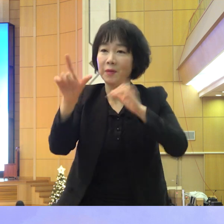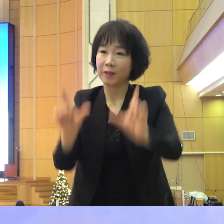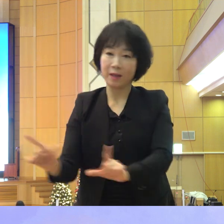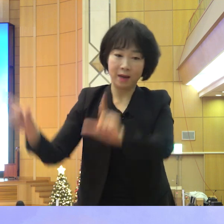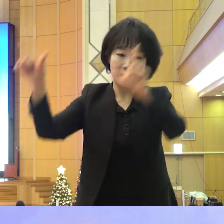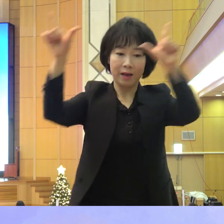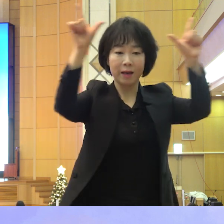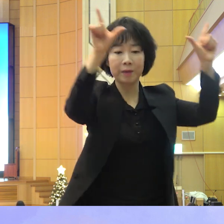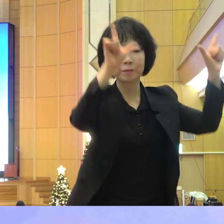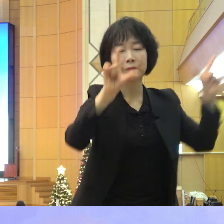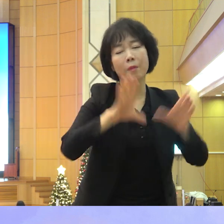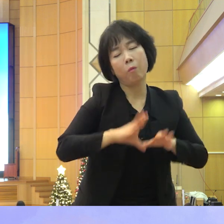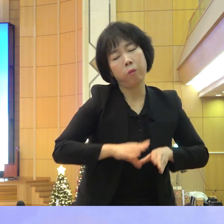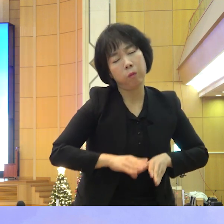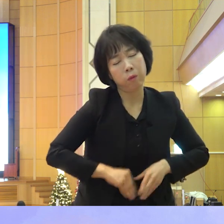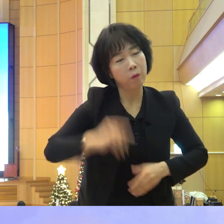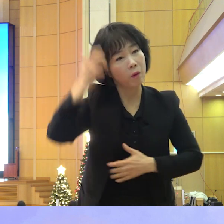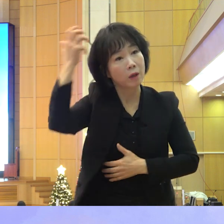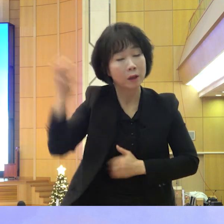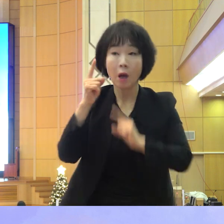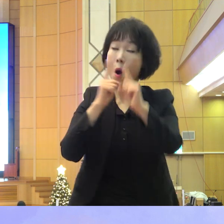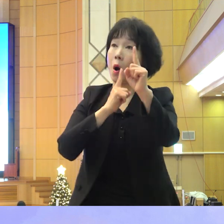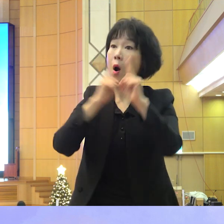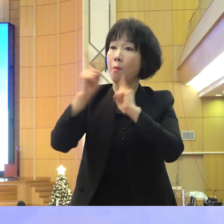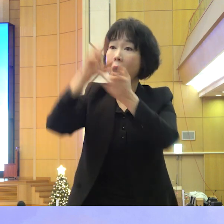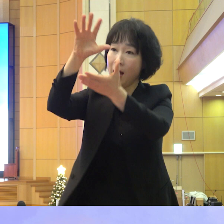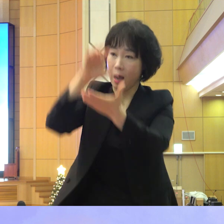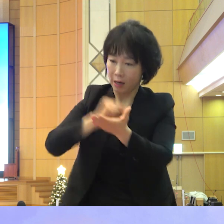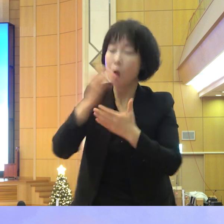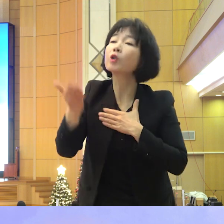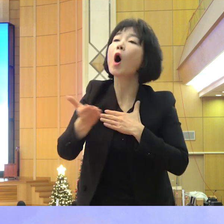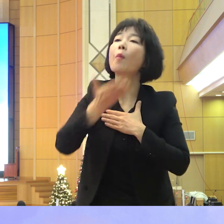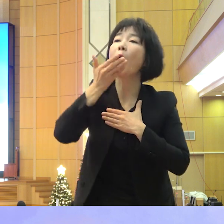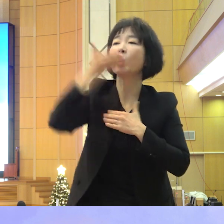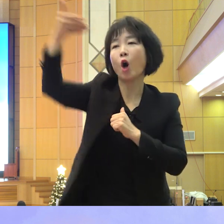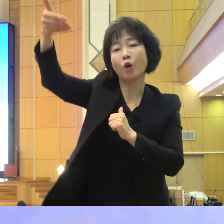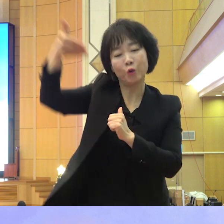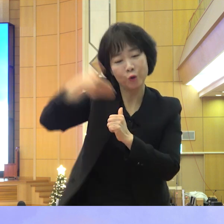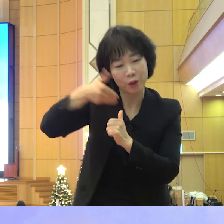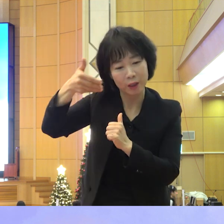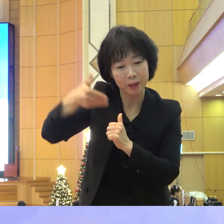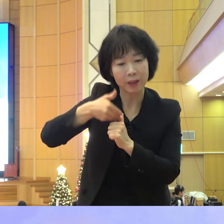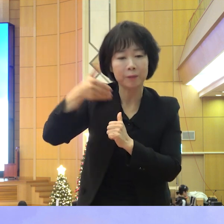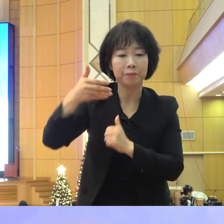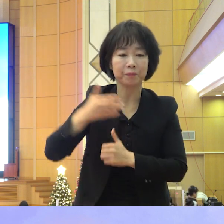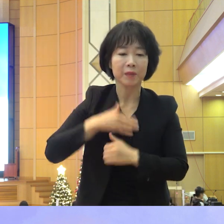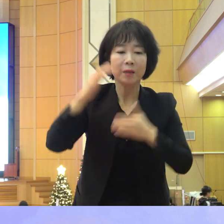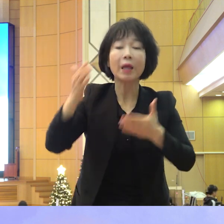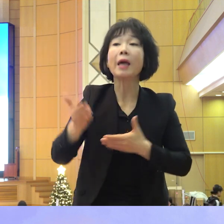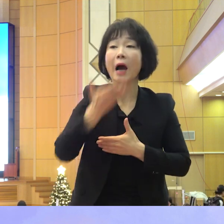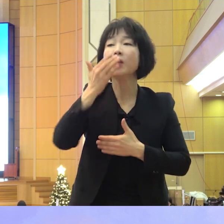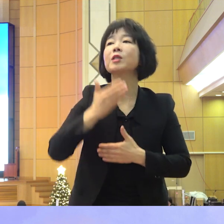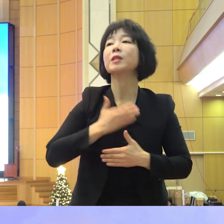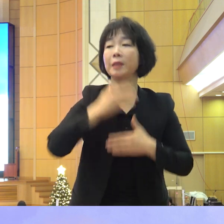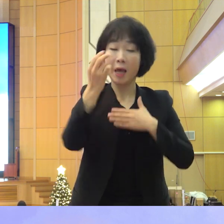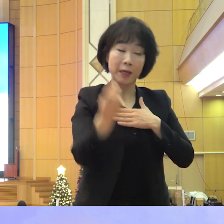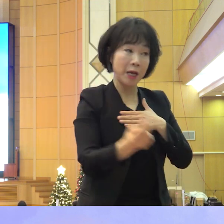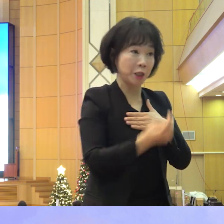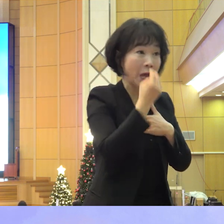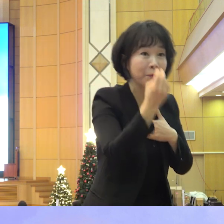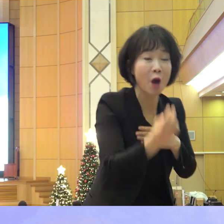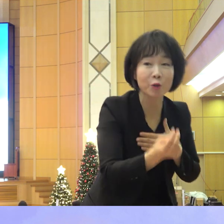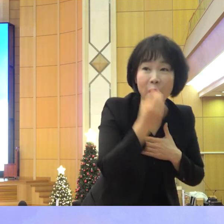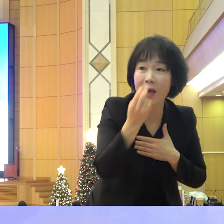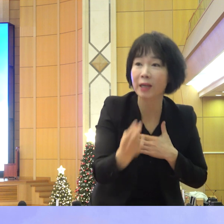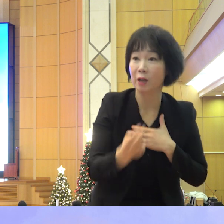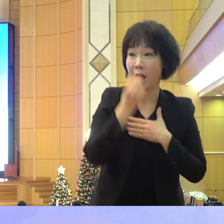영원 만나로서, 내 주인 영원 만나로서 먹여주시니 그 양식